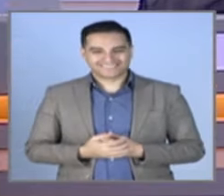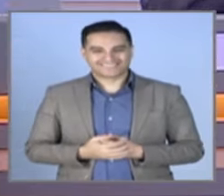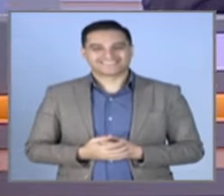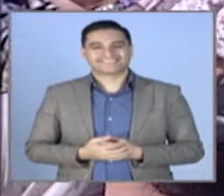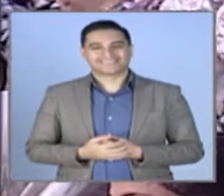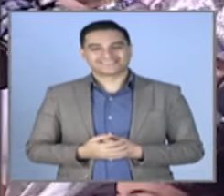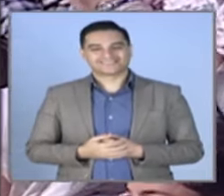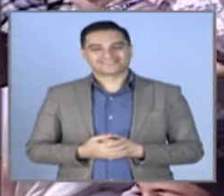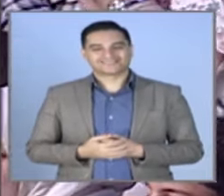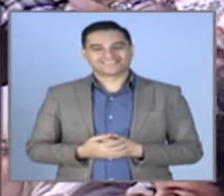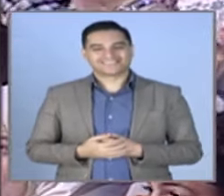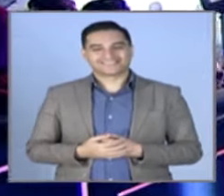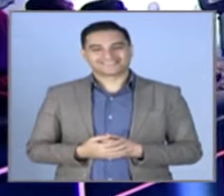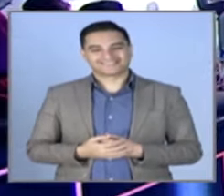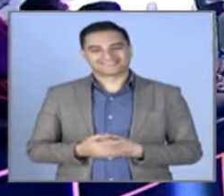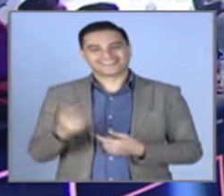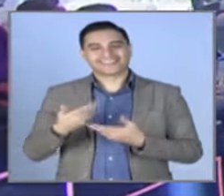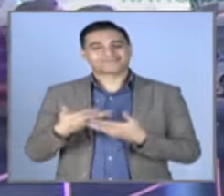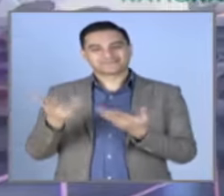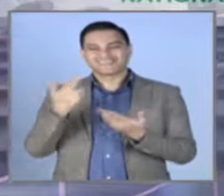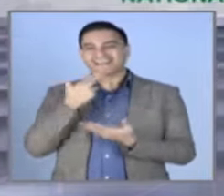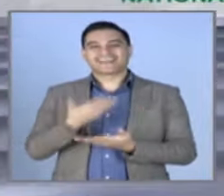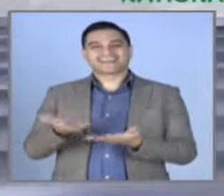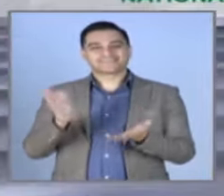غير الهدايه اللي كان بيوزعها